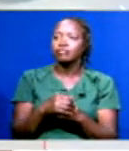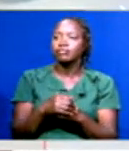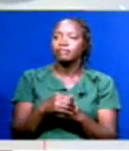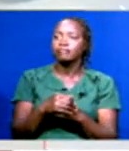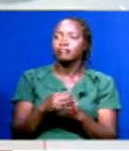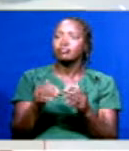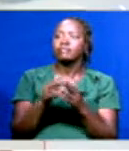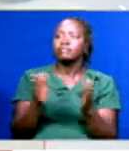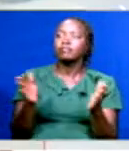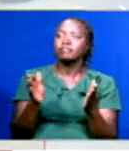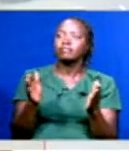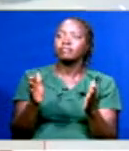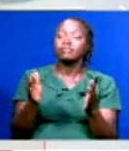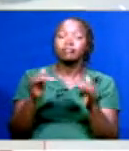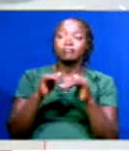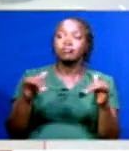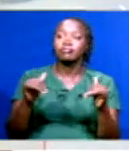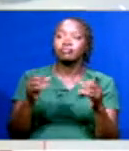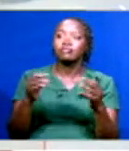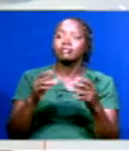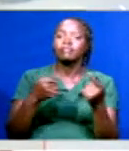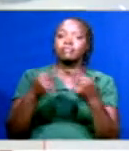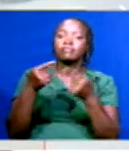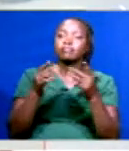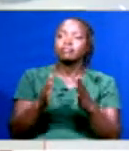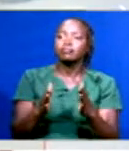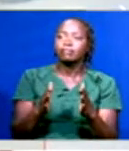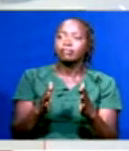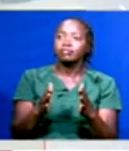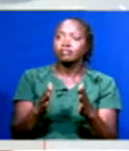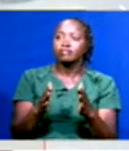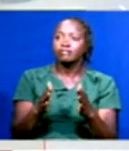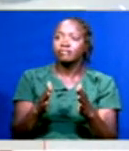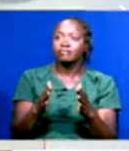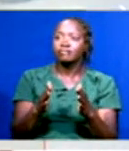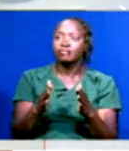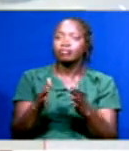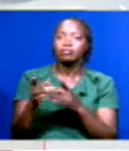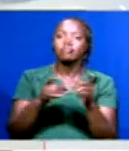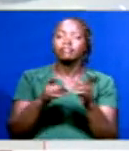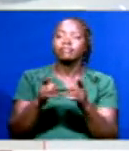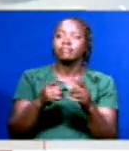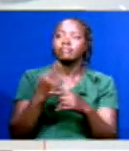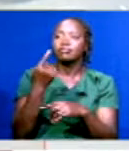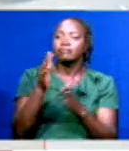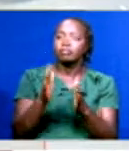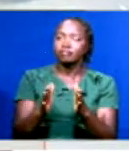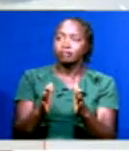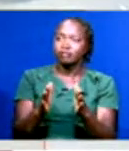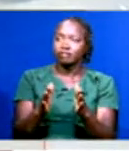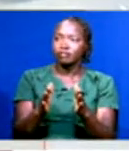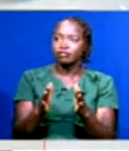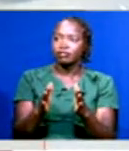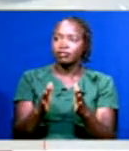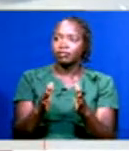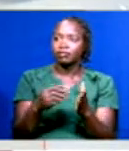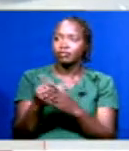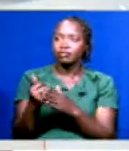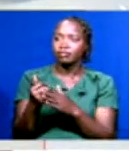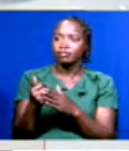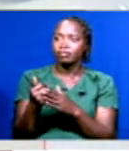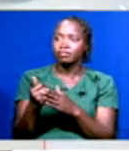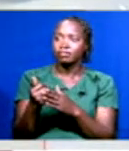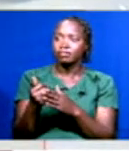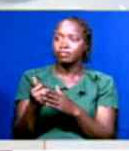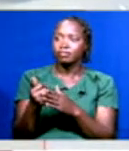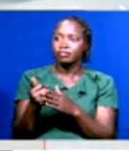open up that space to many competitors, because it was a monopoly by one person. Anatuzia mtungi ya gas na